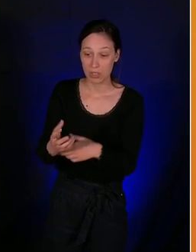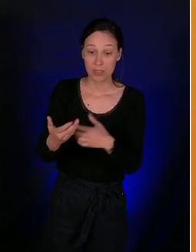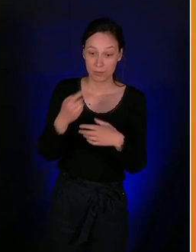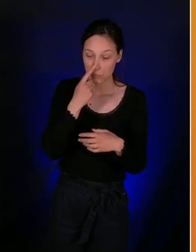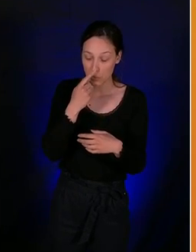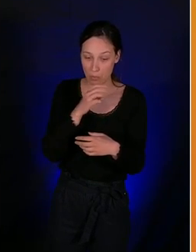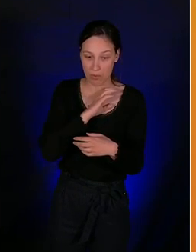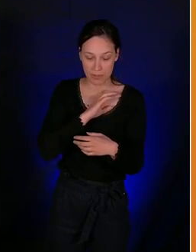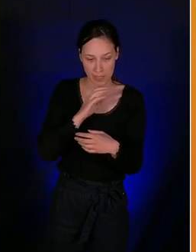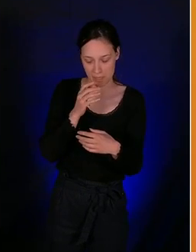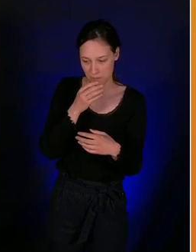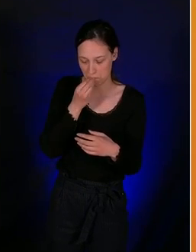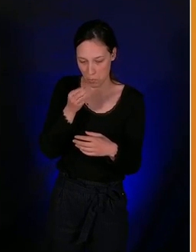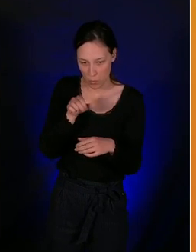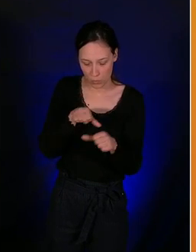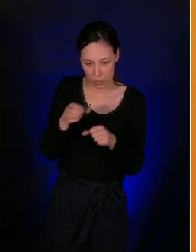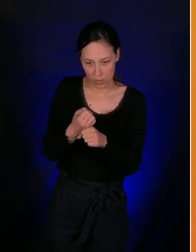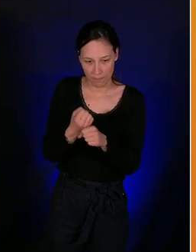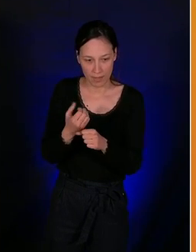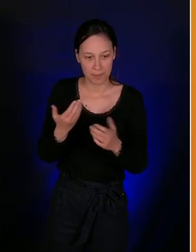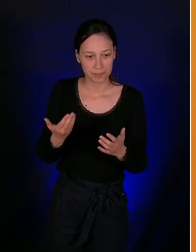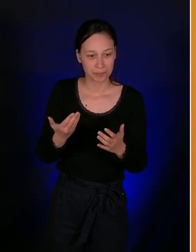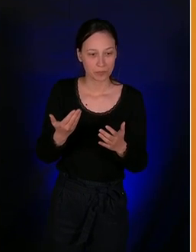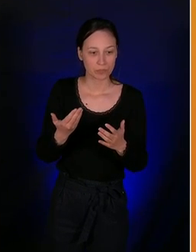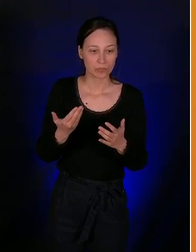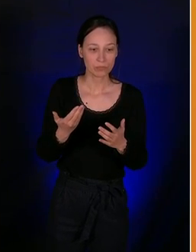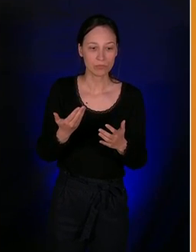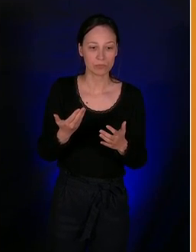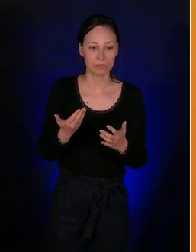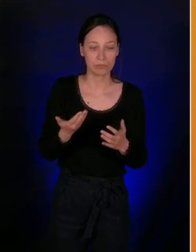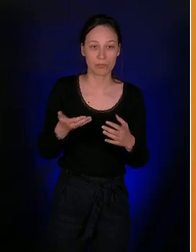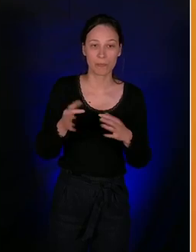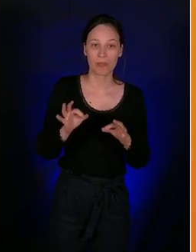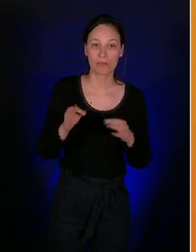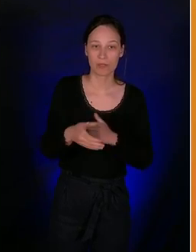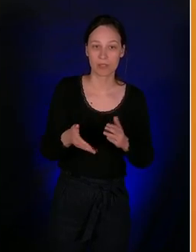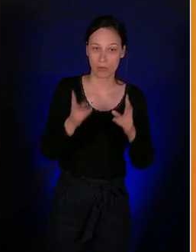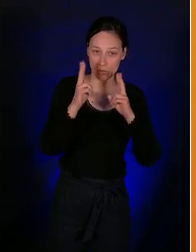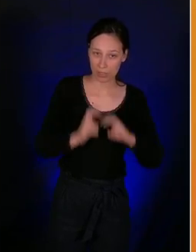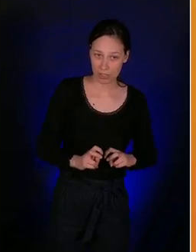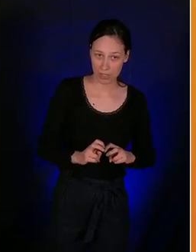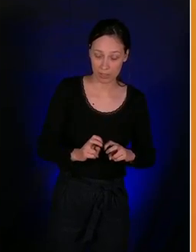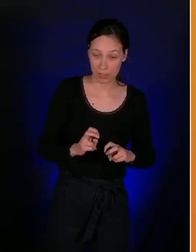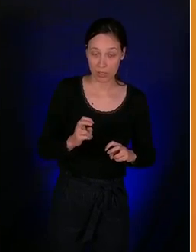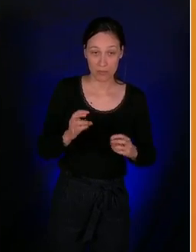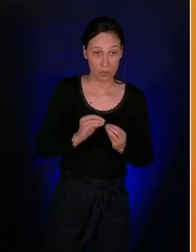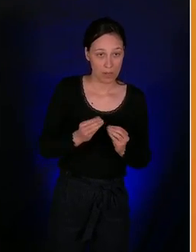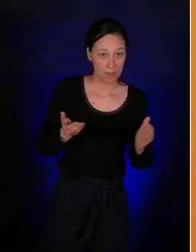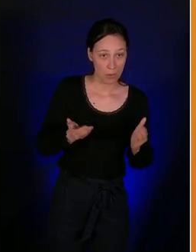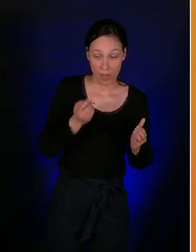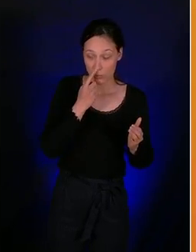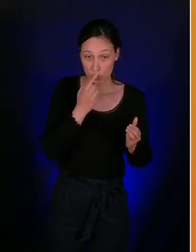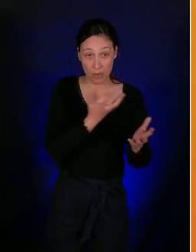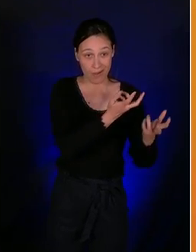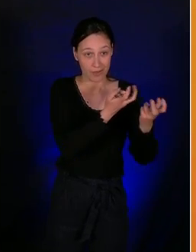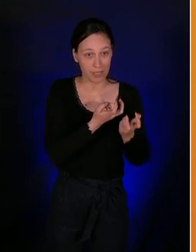se l'accaparent. Les conséquences aujourd'hui dans le secteur de la recherche, déjà l'attractivité au recrutement, on se retrouve